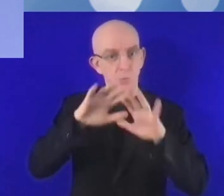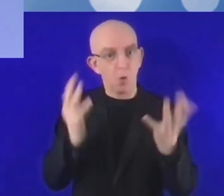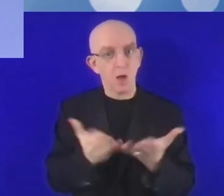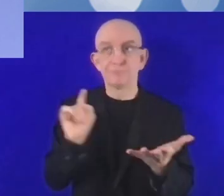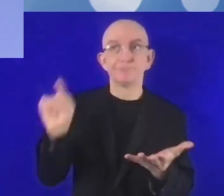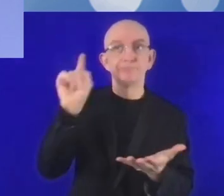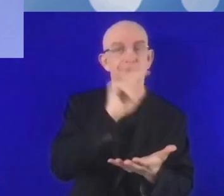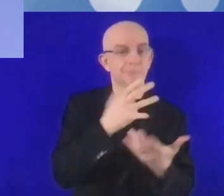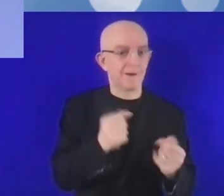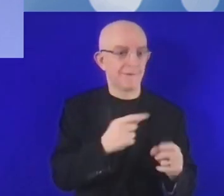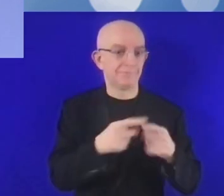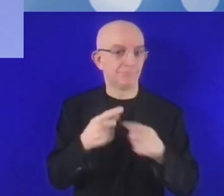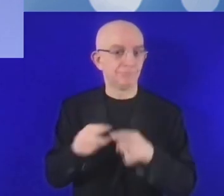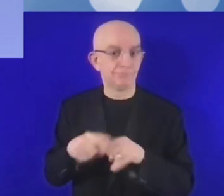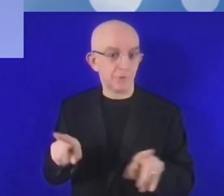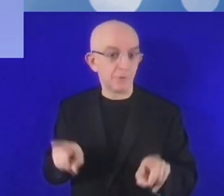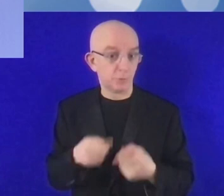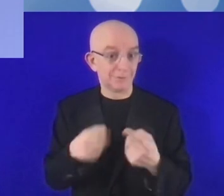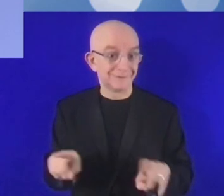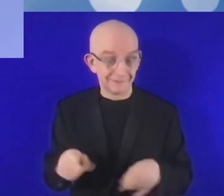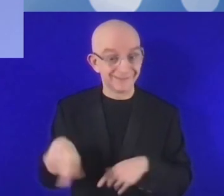感，这些年轻人在将来